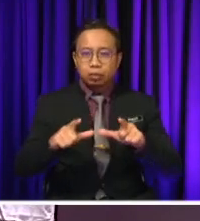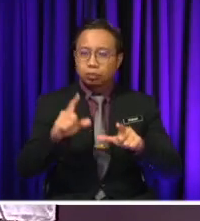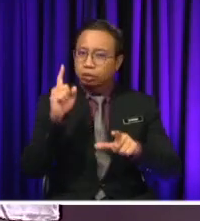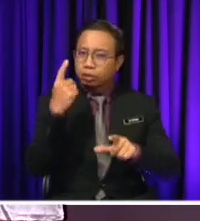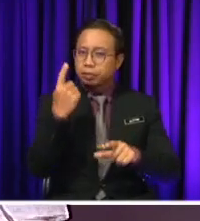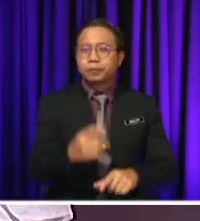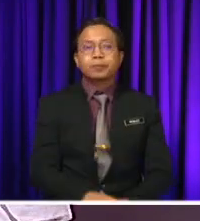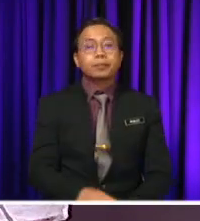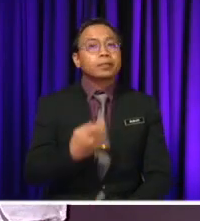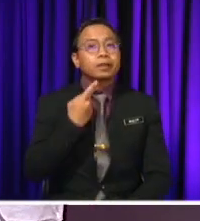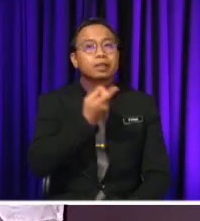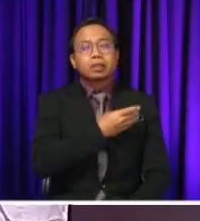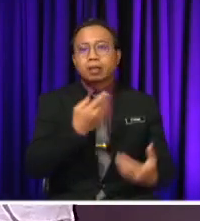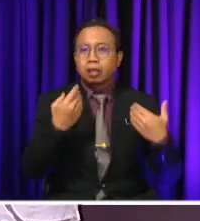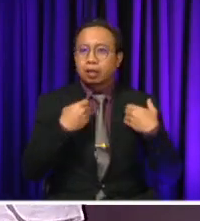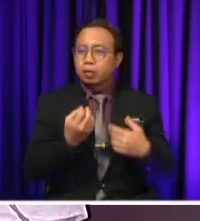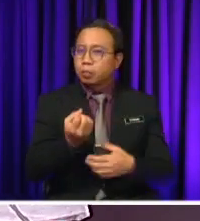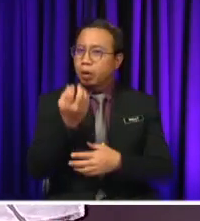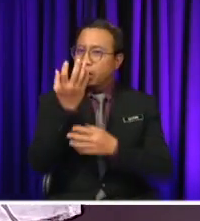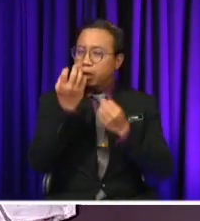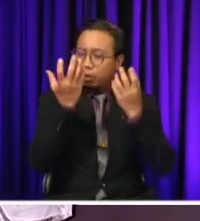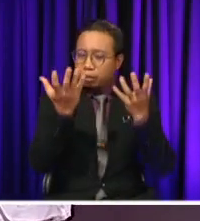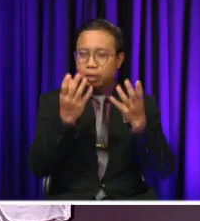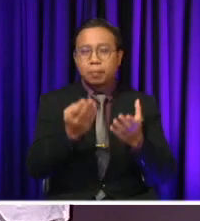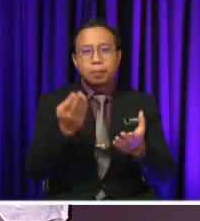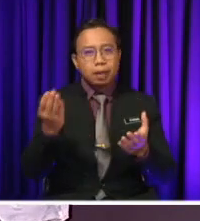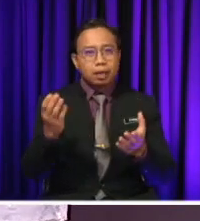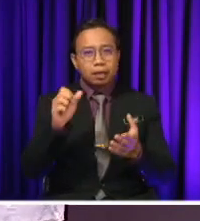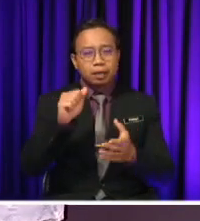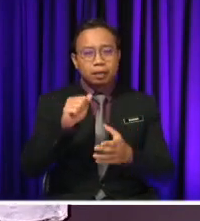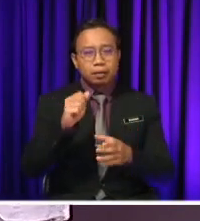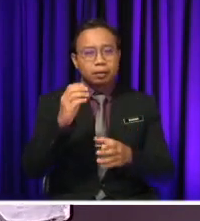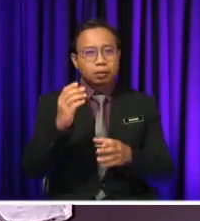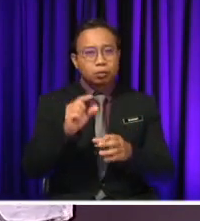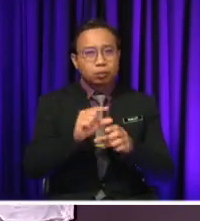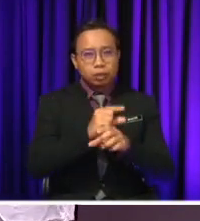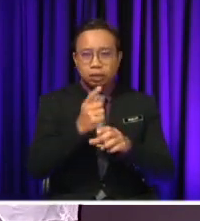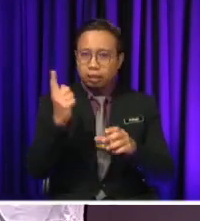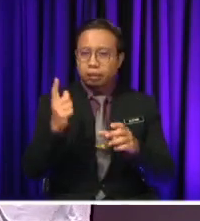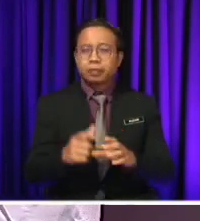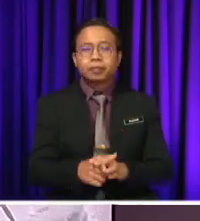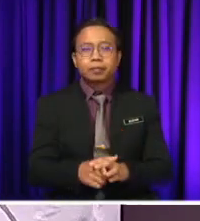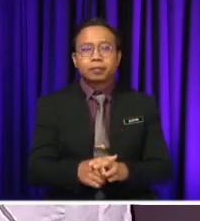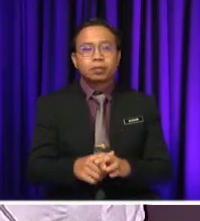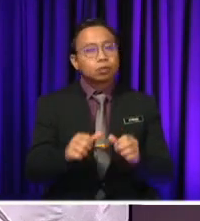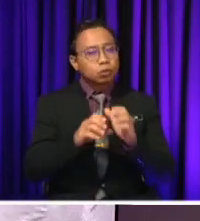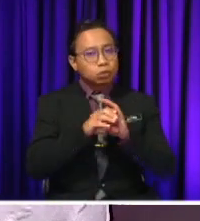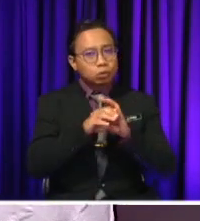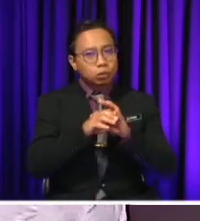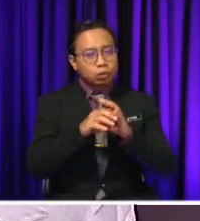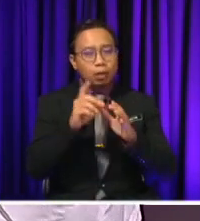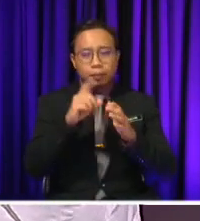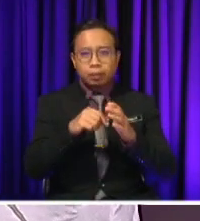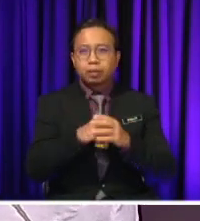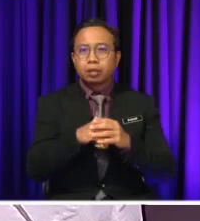kita ada banyak bahan alternatif yang digunakan sekarang mengikuti kesesuaian mengikuti kesesuaian